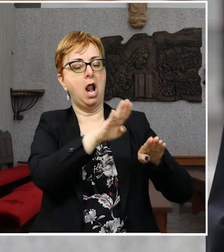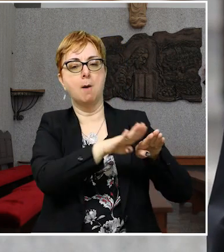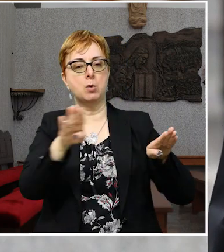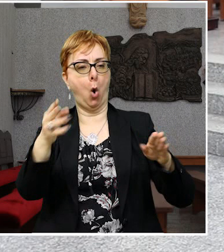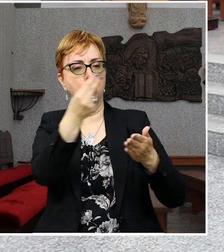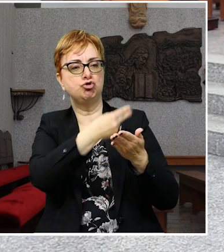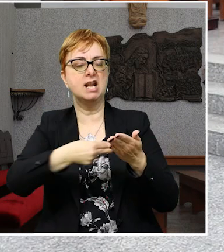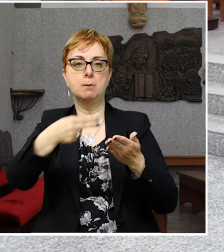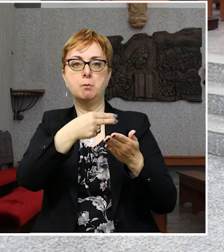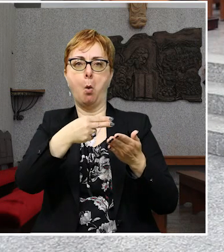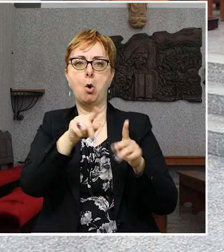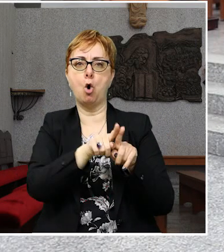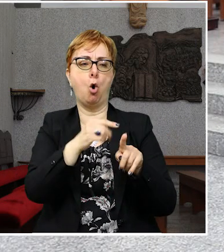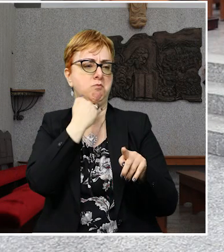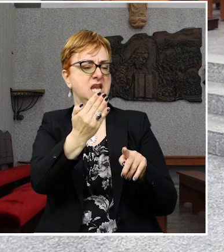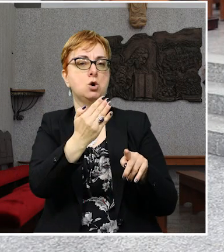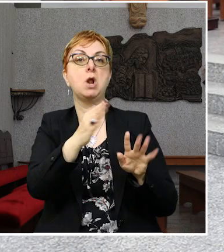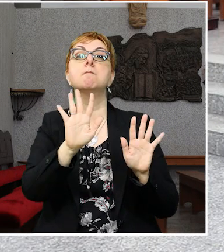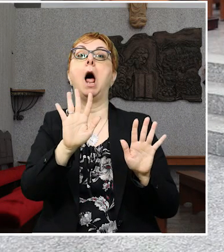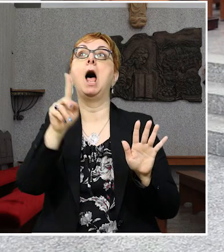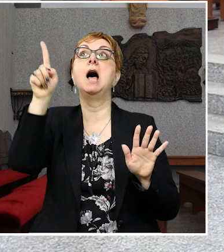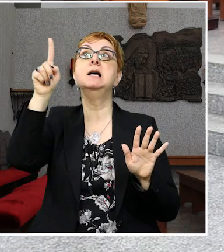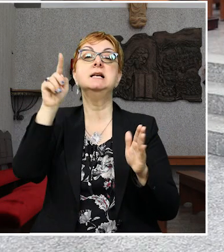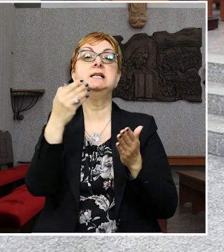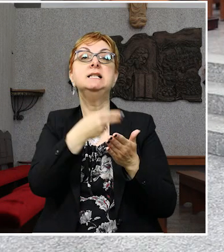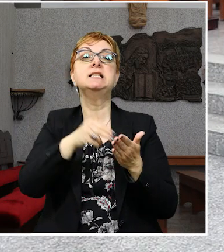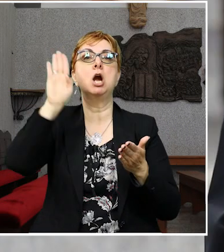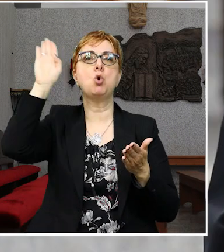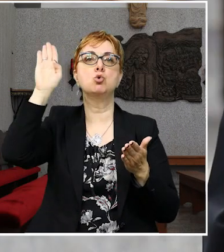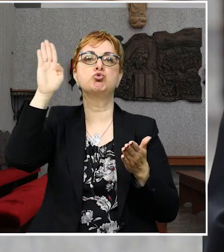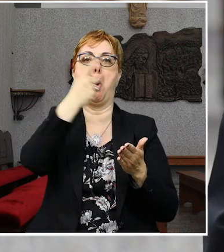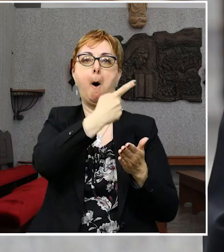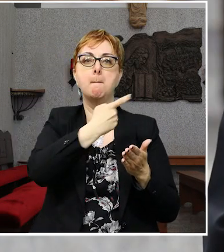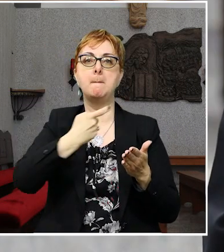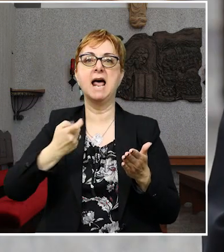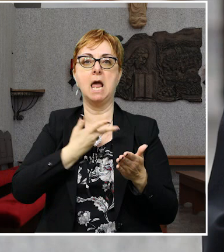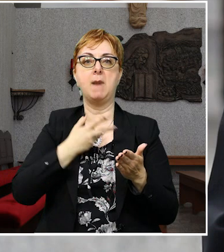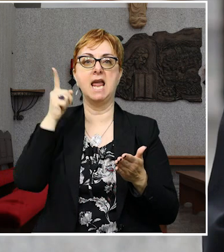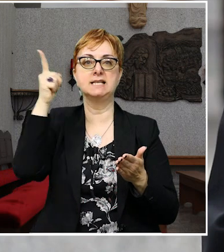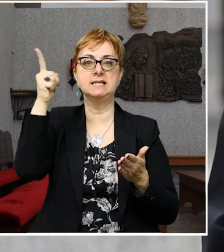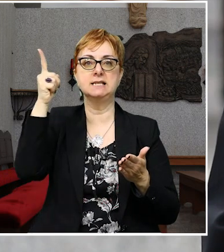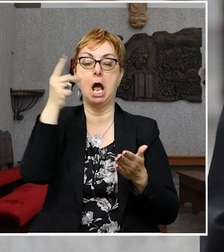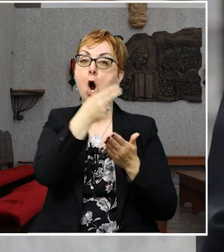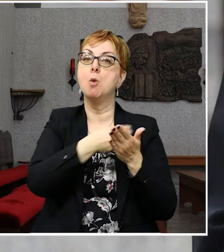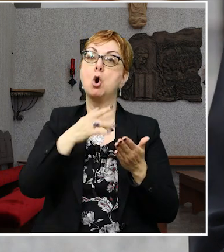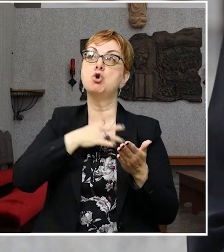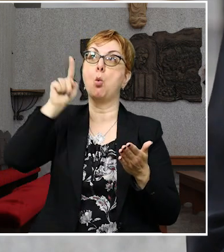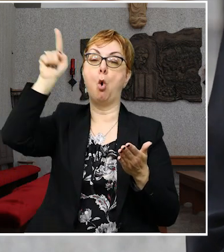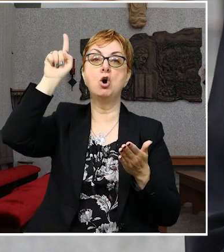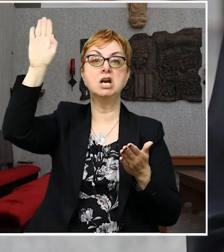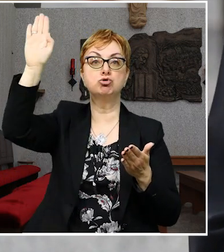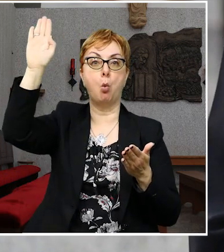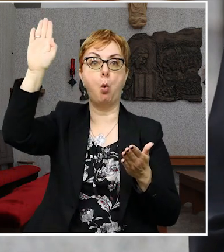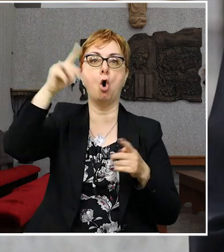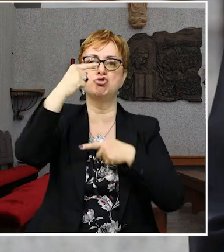dei popoli, ma il disegno del Signore sussiste per sempre, i progetti del suo cuore per tutte